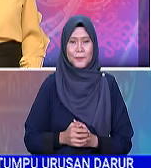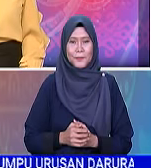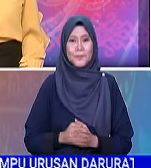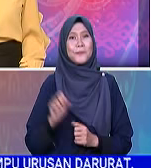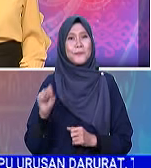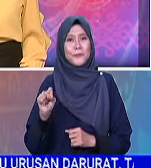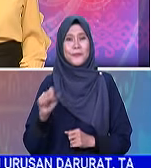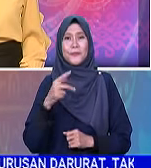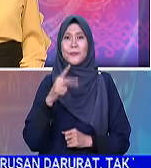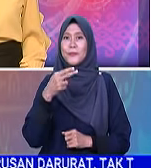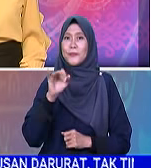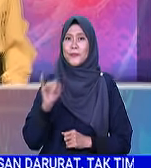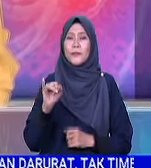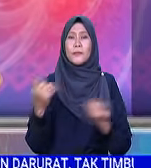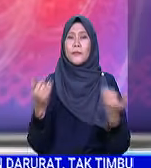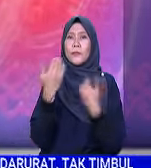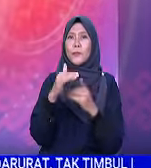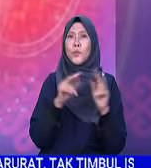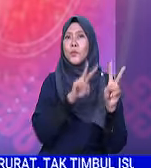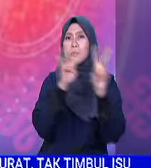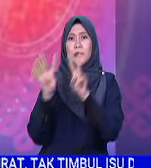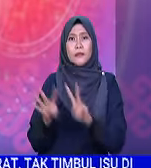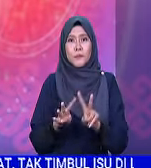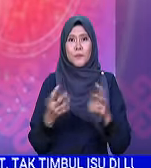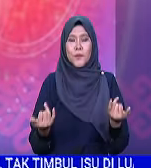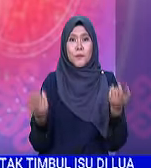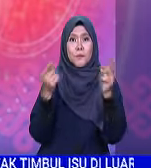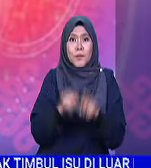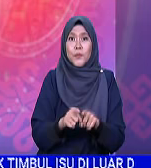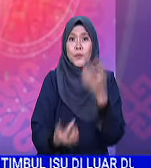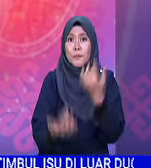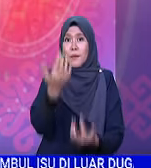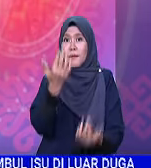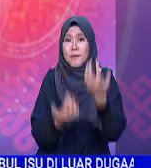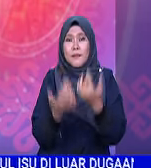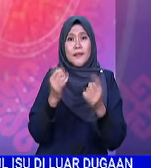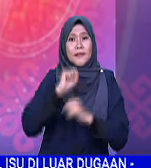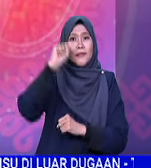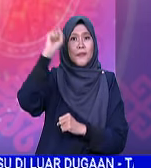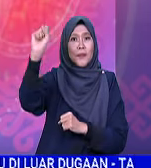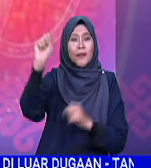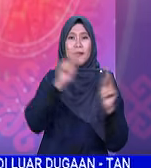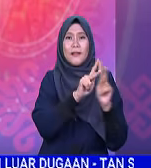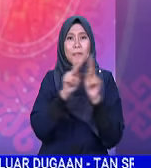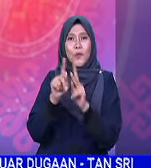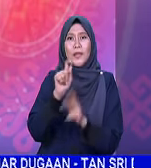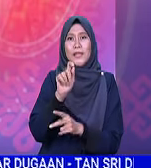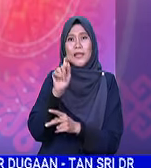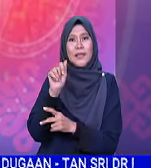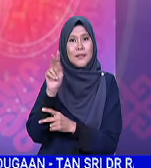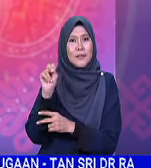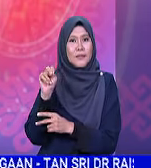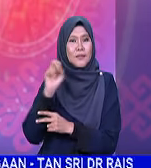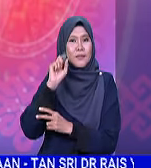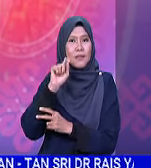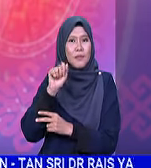Ya, Kai. Dalam tempoh 24 jam, satu lagi kebakaran berlaku di Sabah. Kali ini di kampung Titingan Tawau